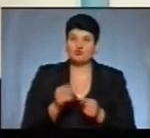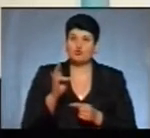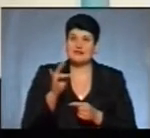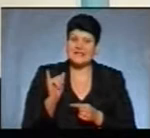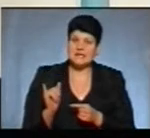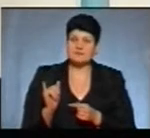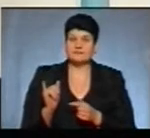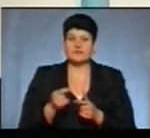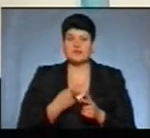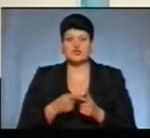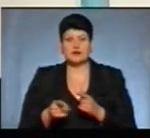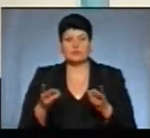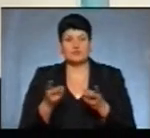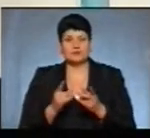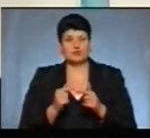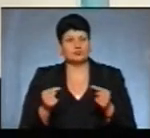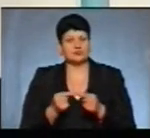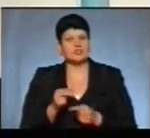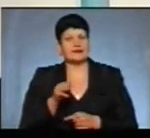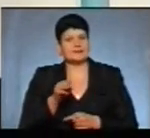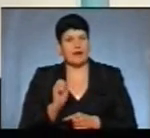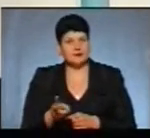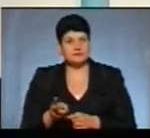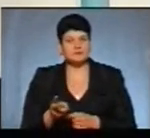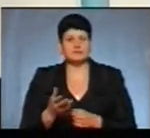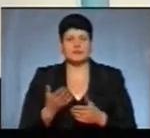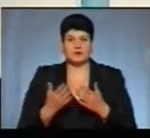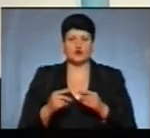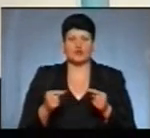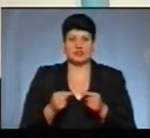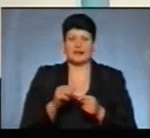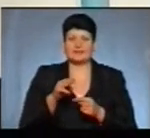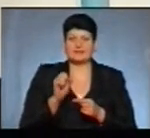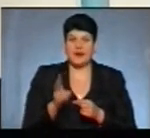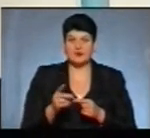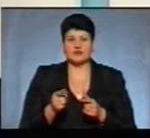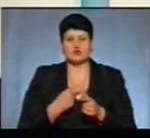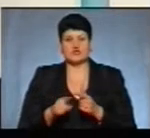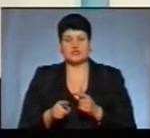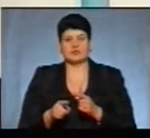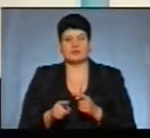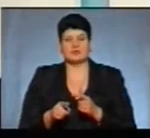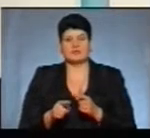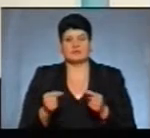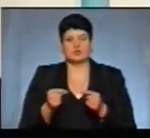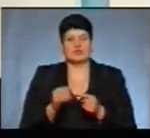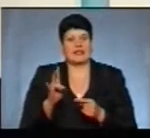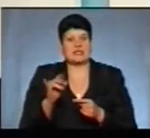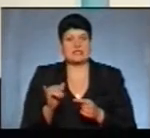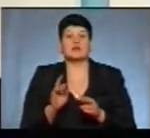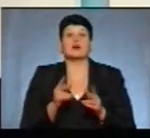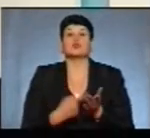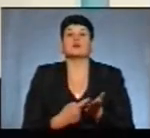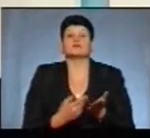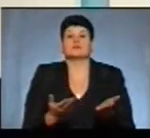чи потрібно чітке «так»? А якщо чітке «так» чи чітке «ні», а чим довести? Ну, сьогодні